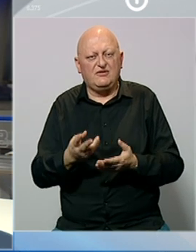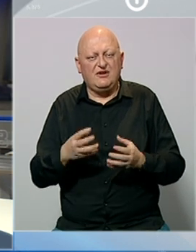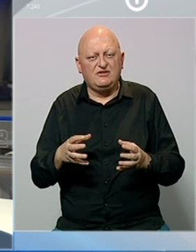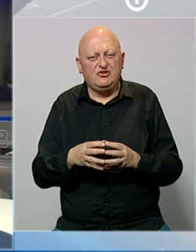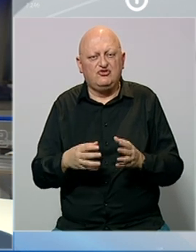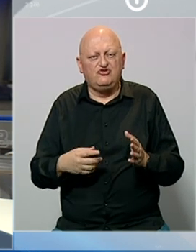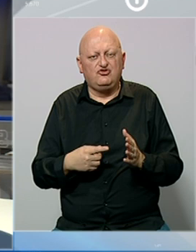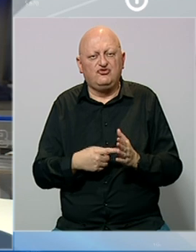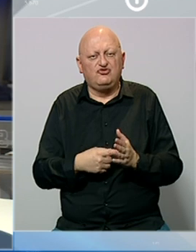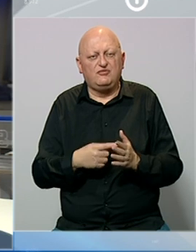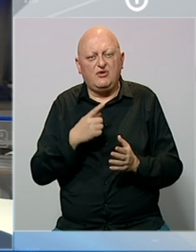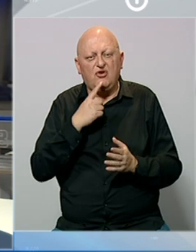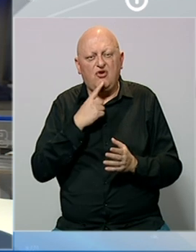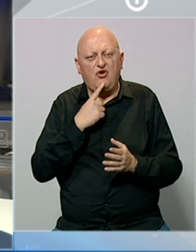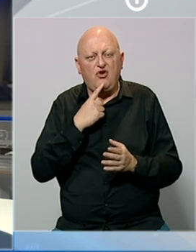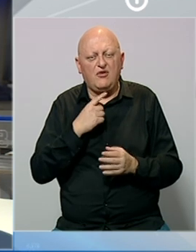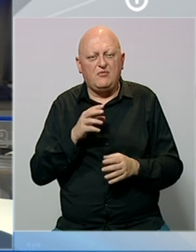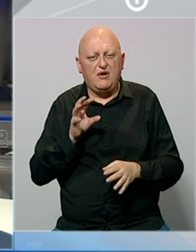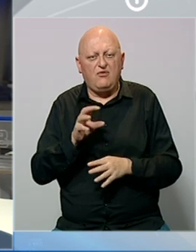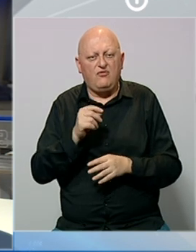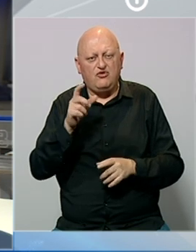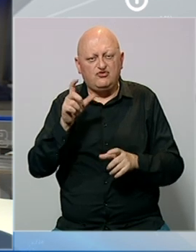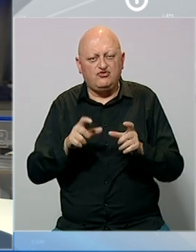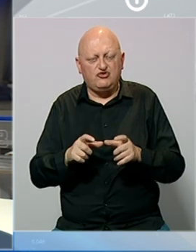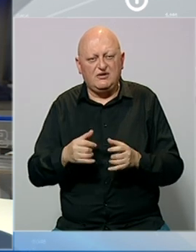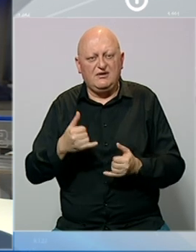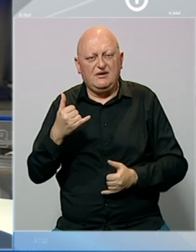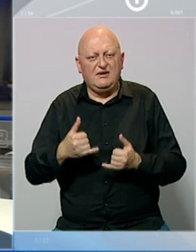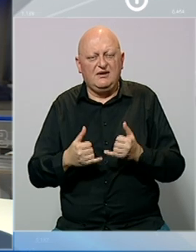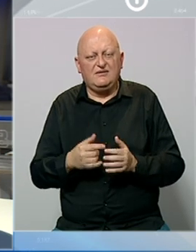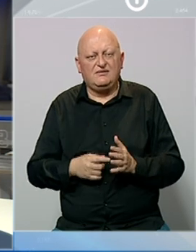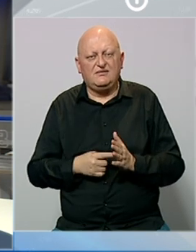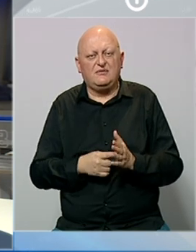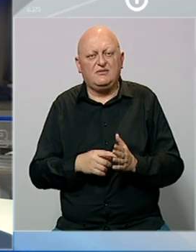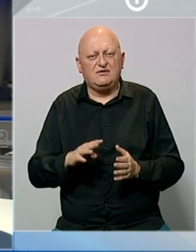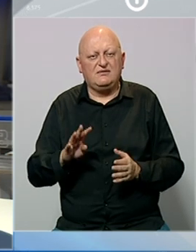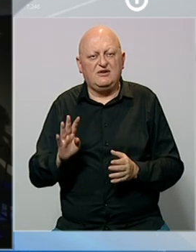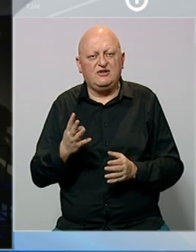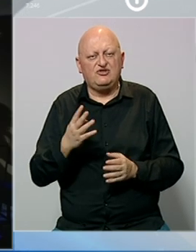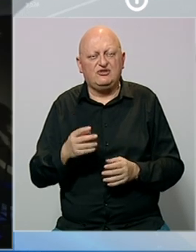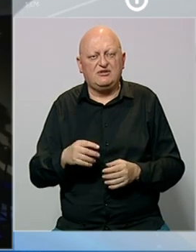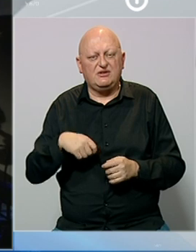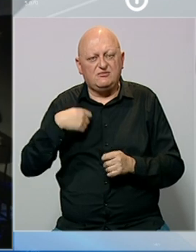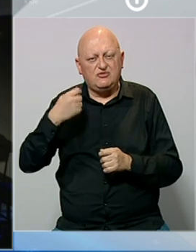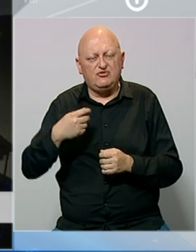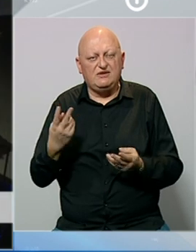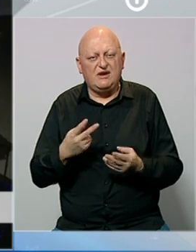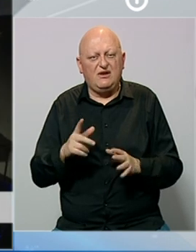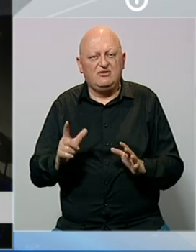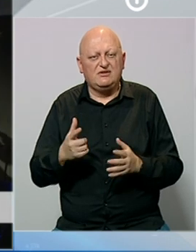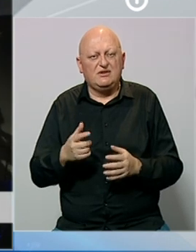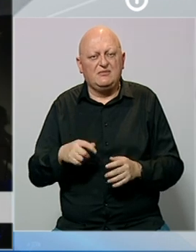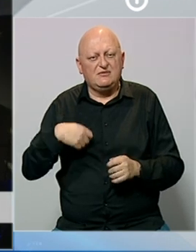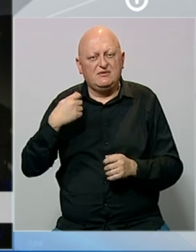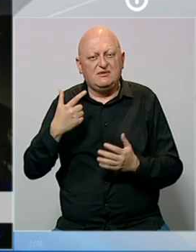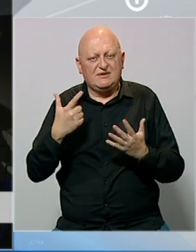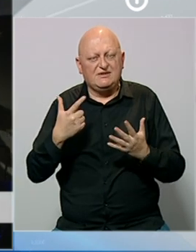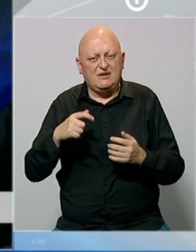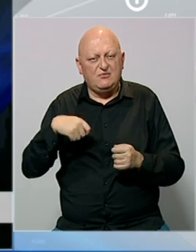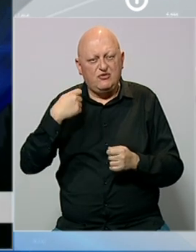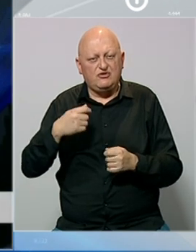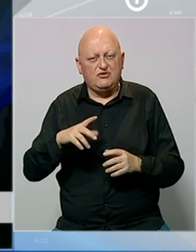obrađuje važne društvene teme kojima je u fokusu čovjek. Festival predstavlja 14 produkcija kao i 7